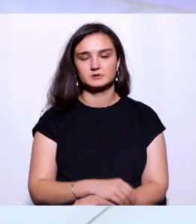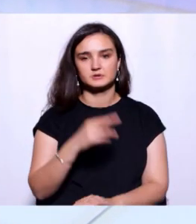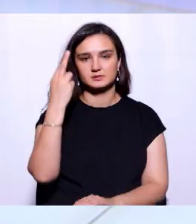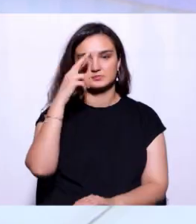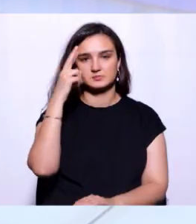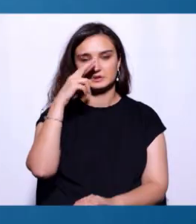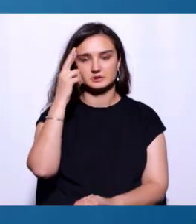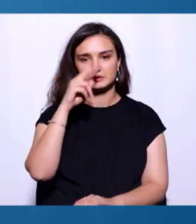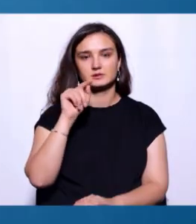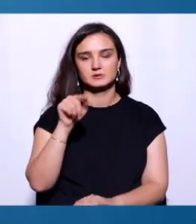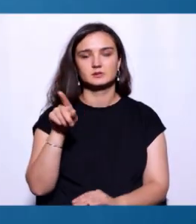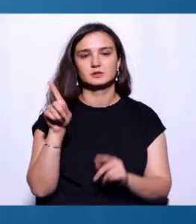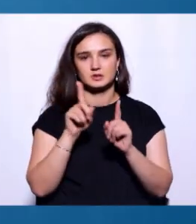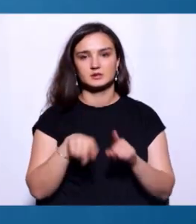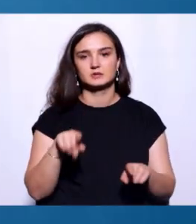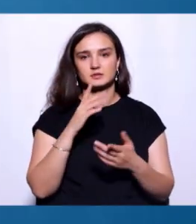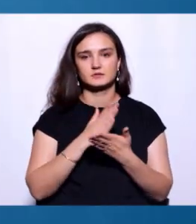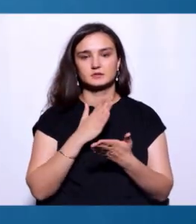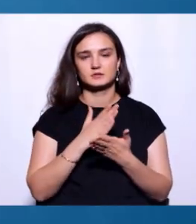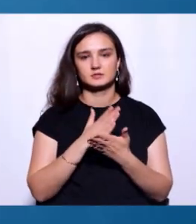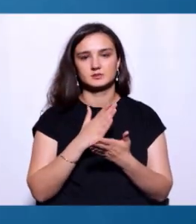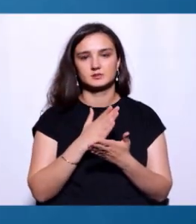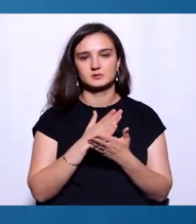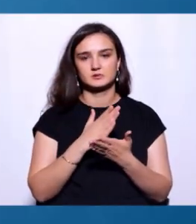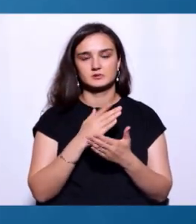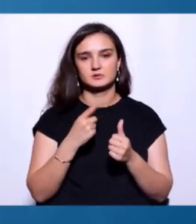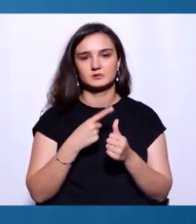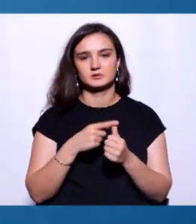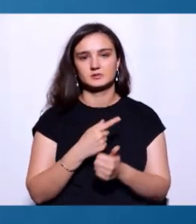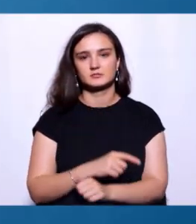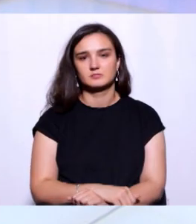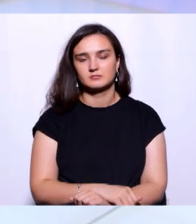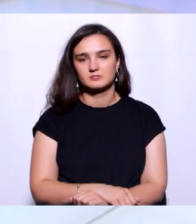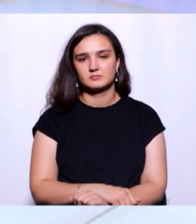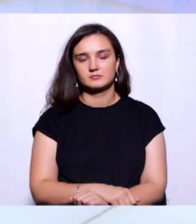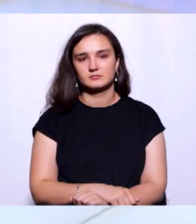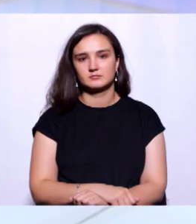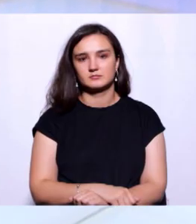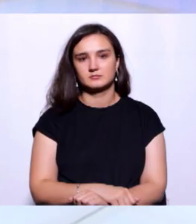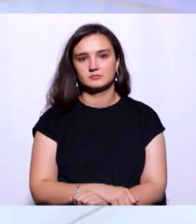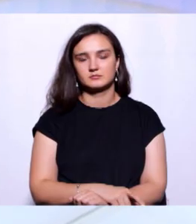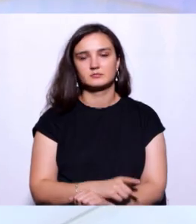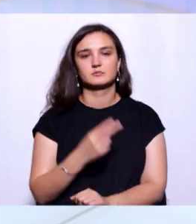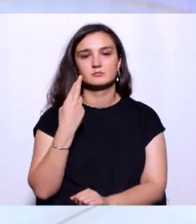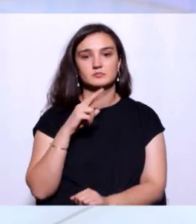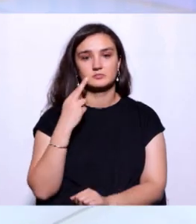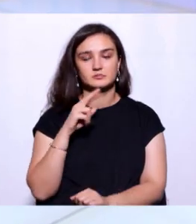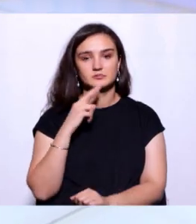uncle, a noun. Biza, და როგორც აკი ამბობს არსებითი სახელი. And aunt, a